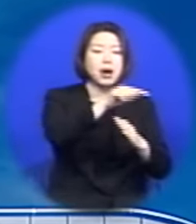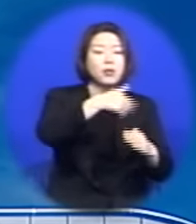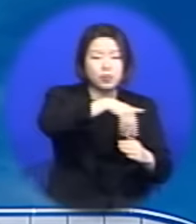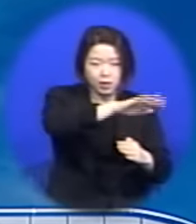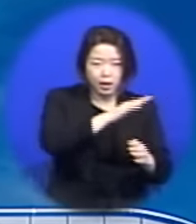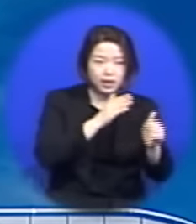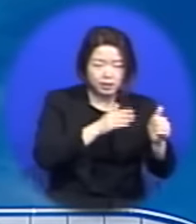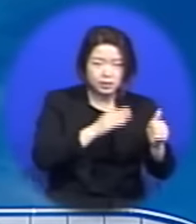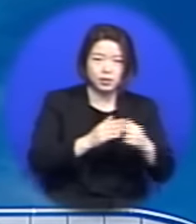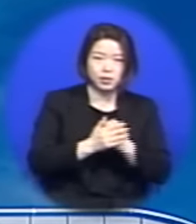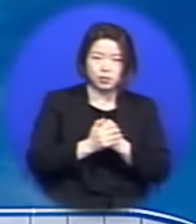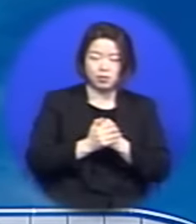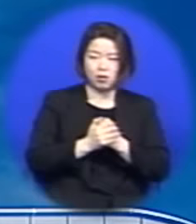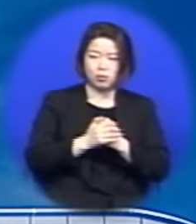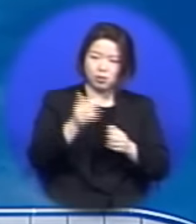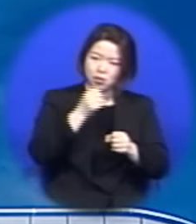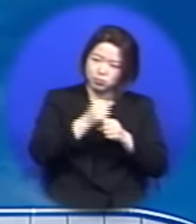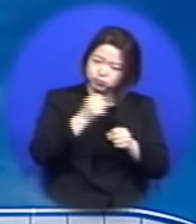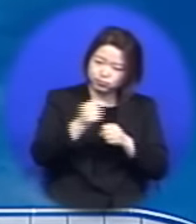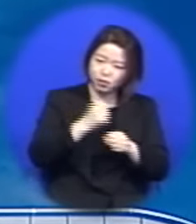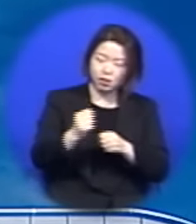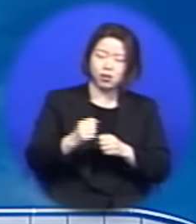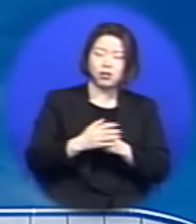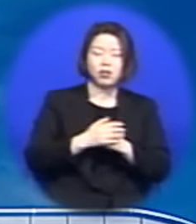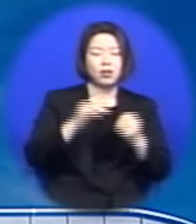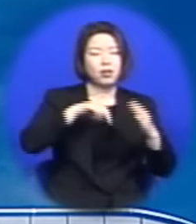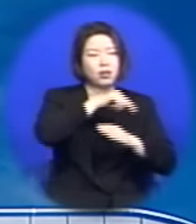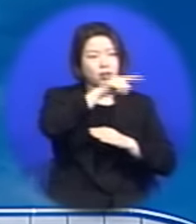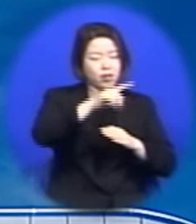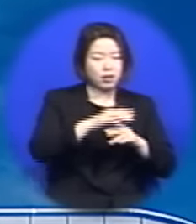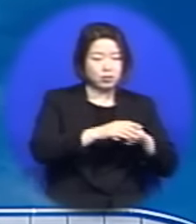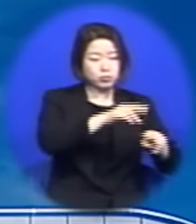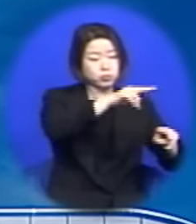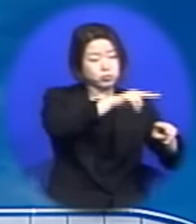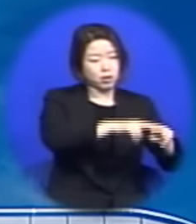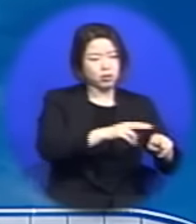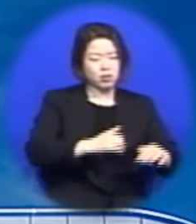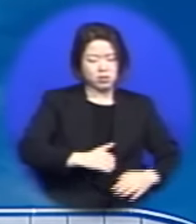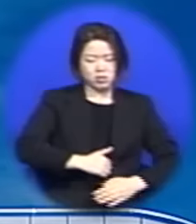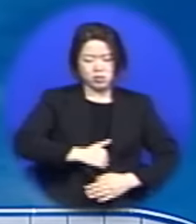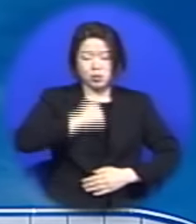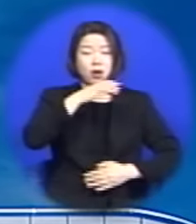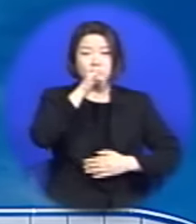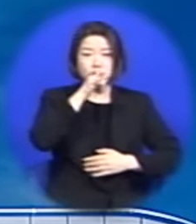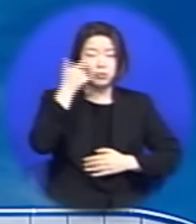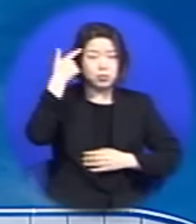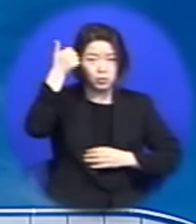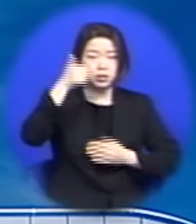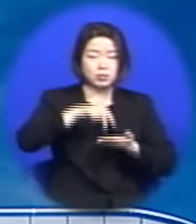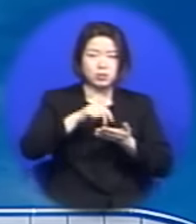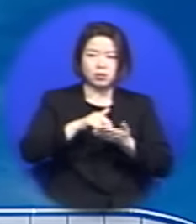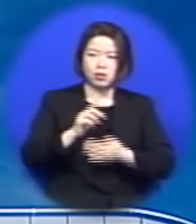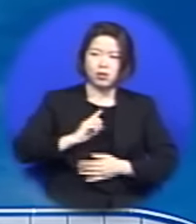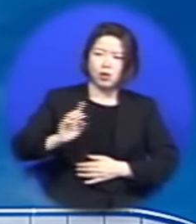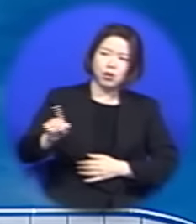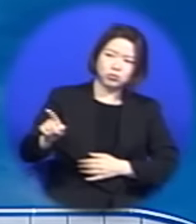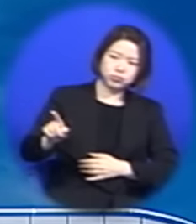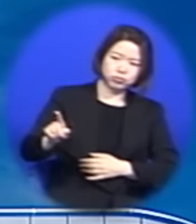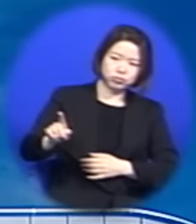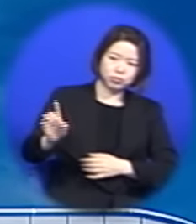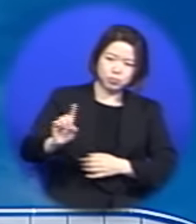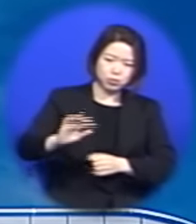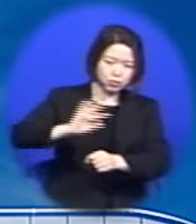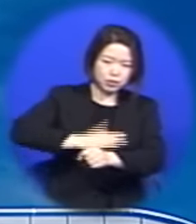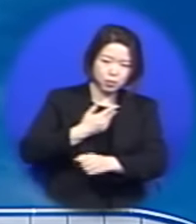하시니까 나가서 벤치에 앉았는데 화가 막 밀 오더 내가 그분에게 뭘 하나 섭섭하게 한 것도